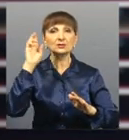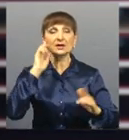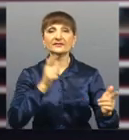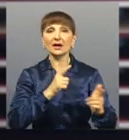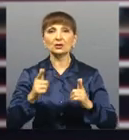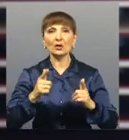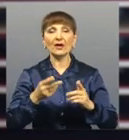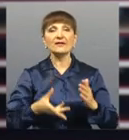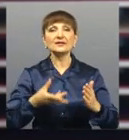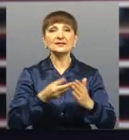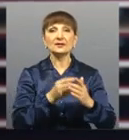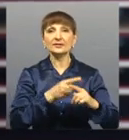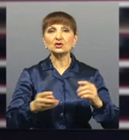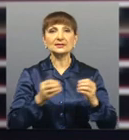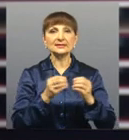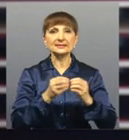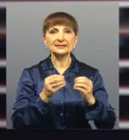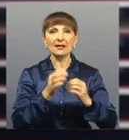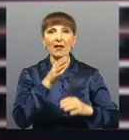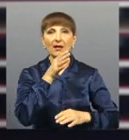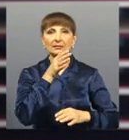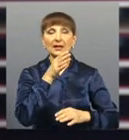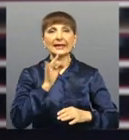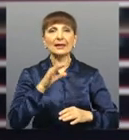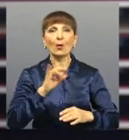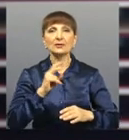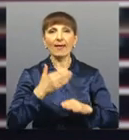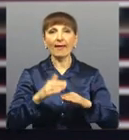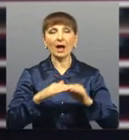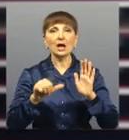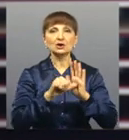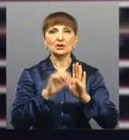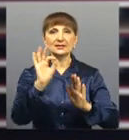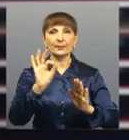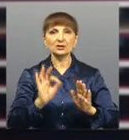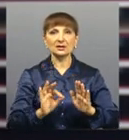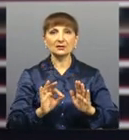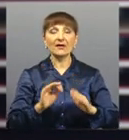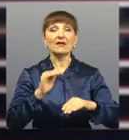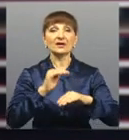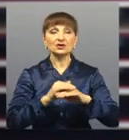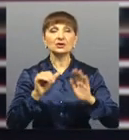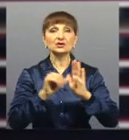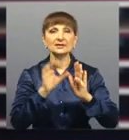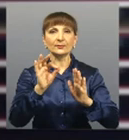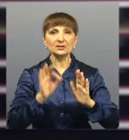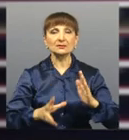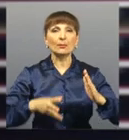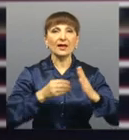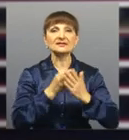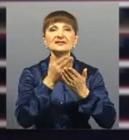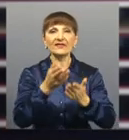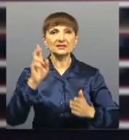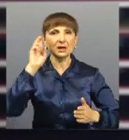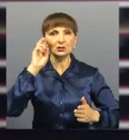готово финансировать на протяжении 10 лет ипотеку в 6%. Да? То есть фактически 6% платит за вас